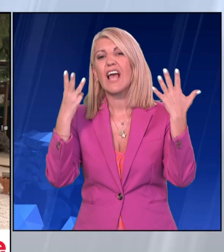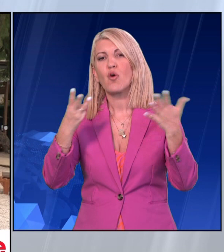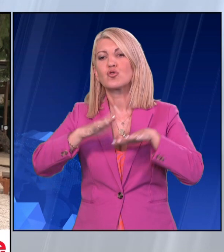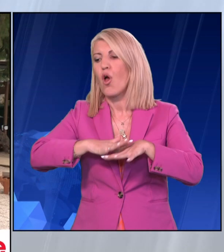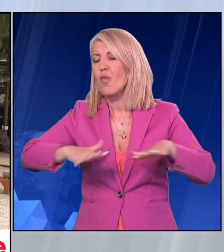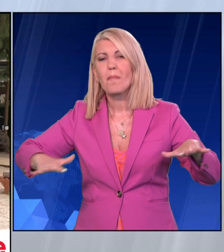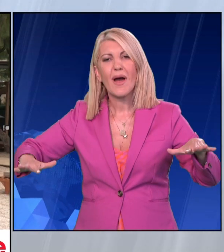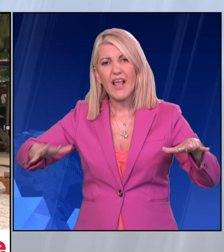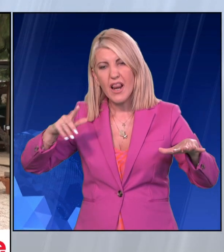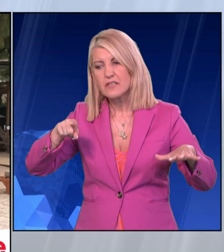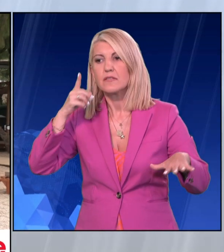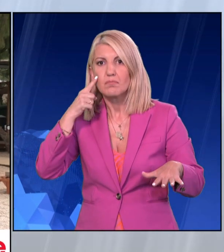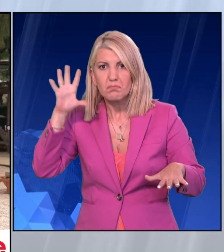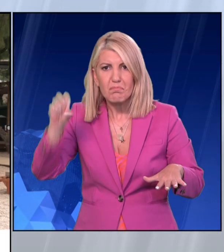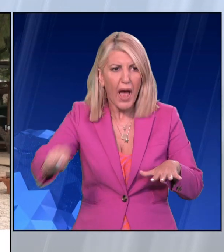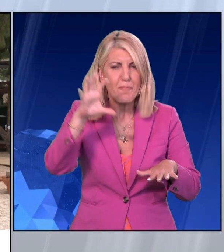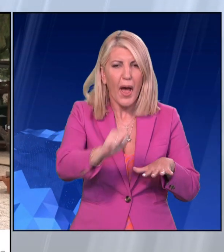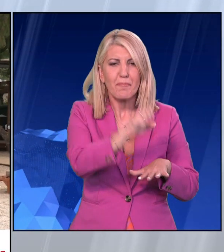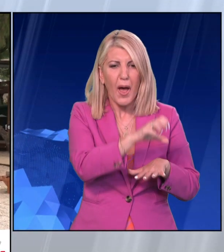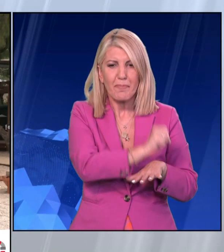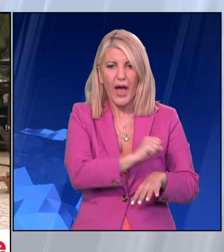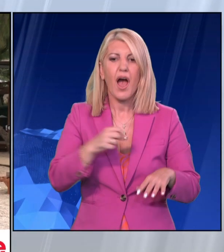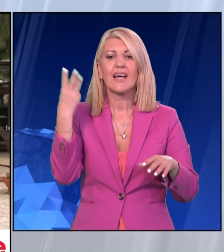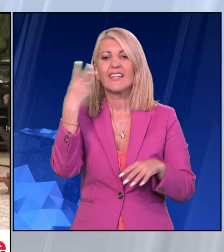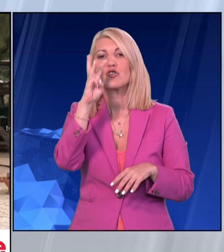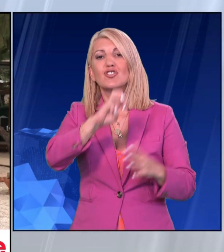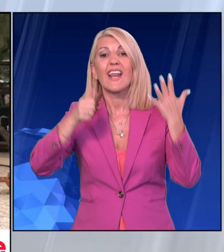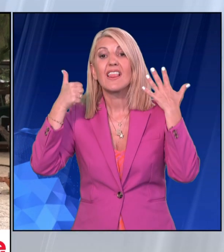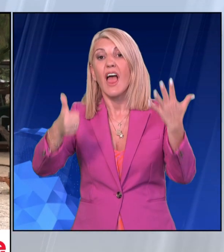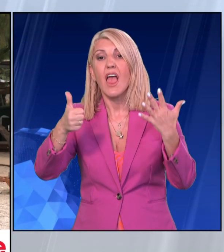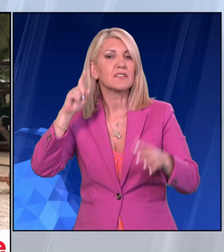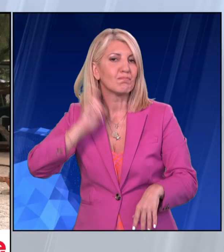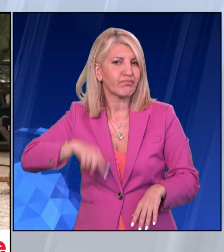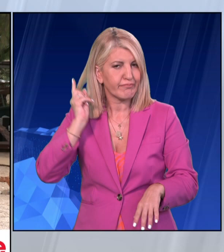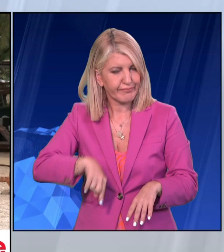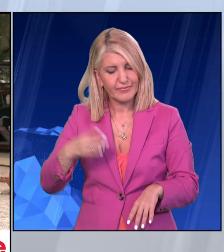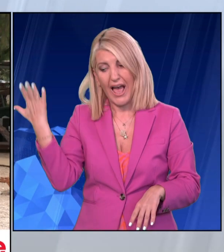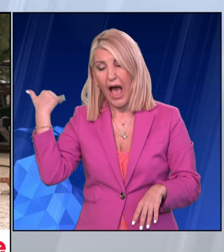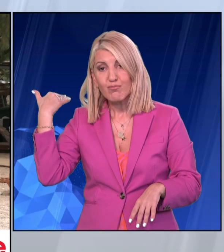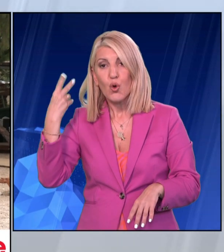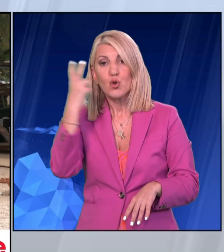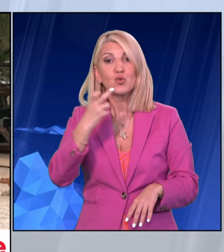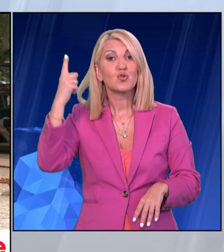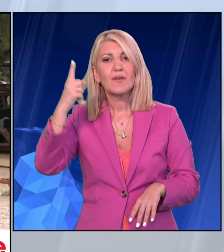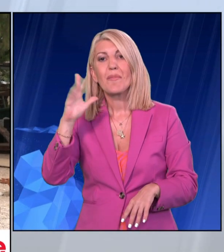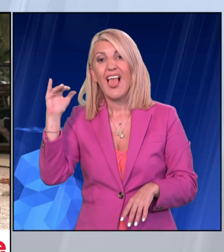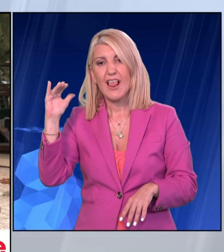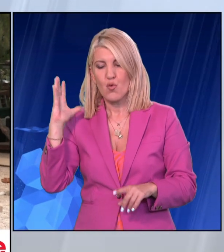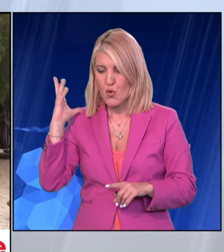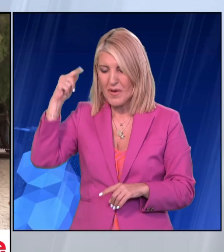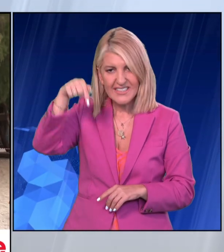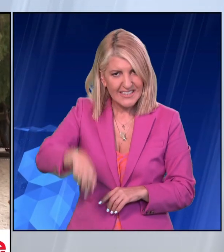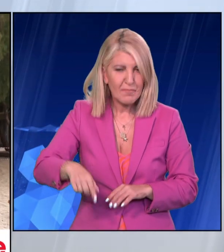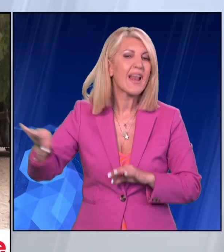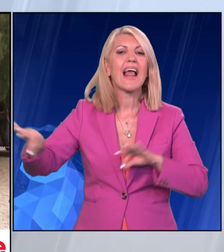παραβάσεις, πραγματοποιήθηκαν από τις 21 Ιουλίου μέχρι χθες από τις κατατόπους κτηματικές υπηρεσίες. Ενδεικτικά,